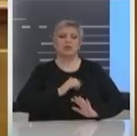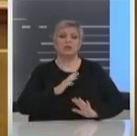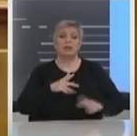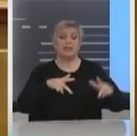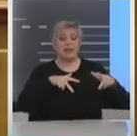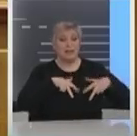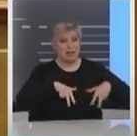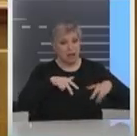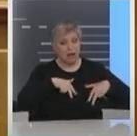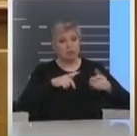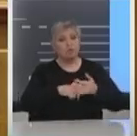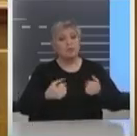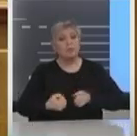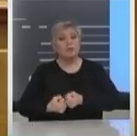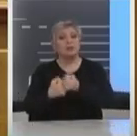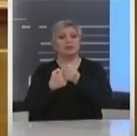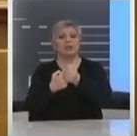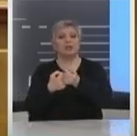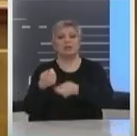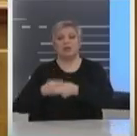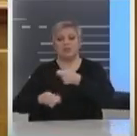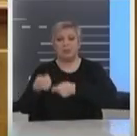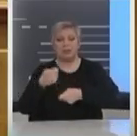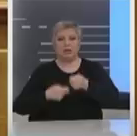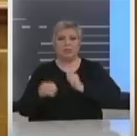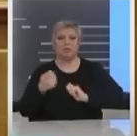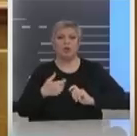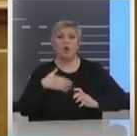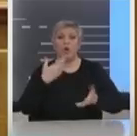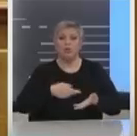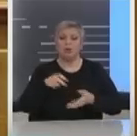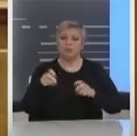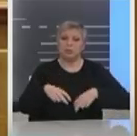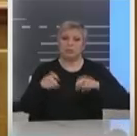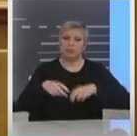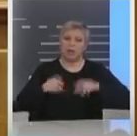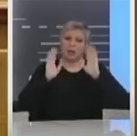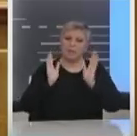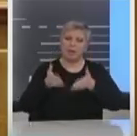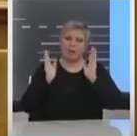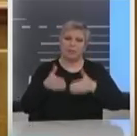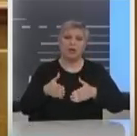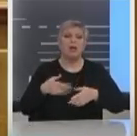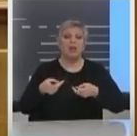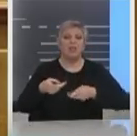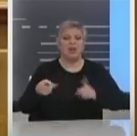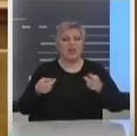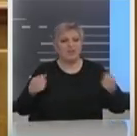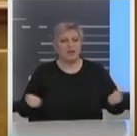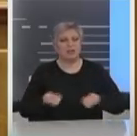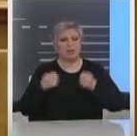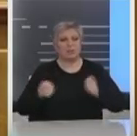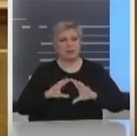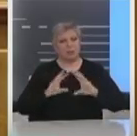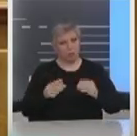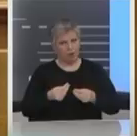επιχειρηματικότητα και όχι να ρουφά τον κόπο του κάθε επιχειρηματία, του κάθε ελεύθερου επαγγελματία. Το